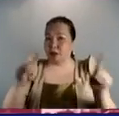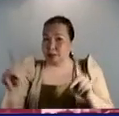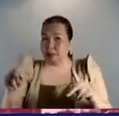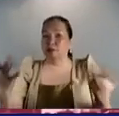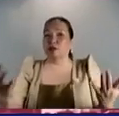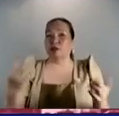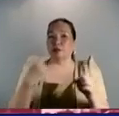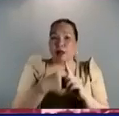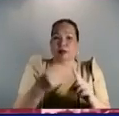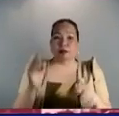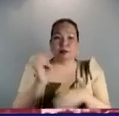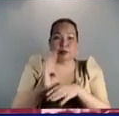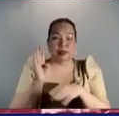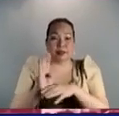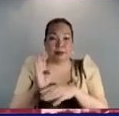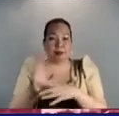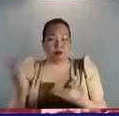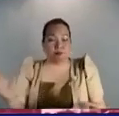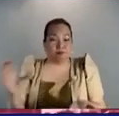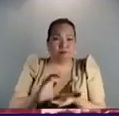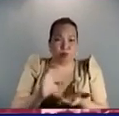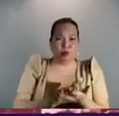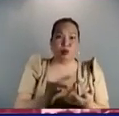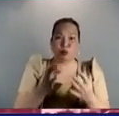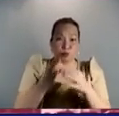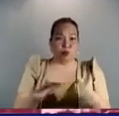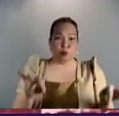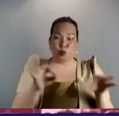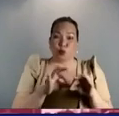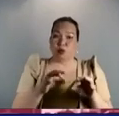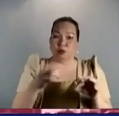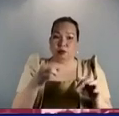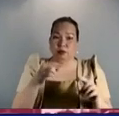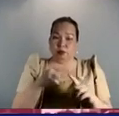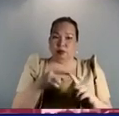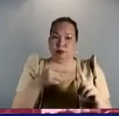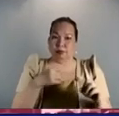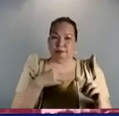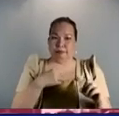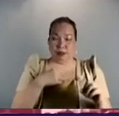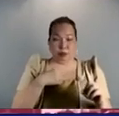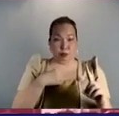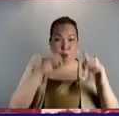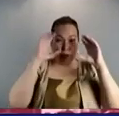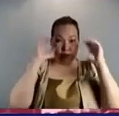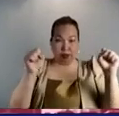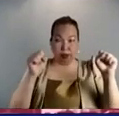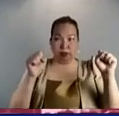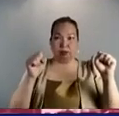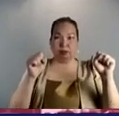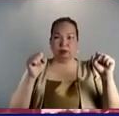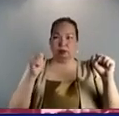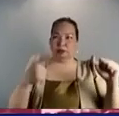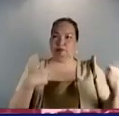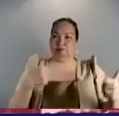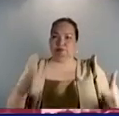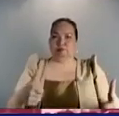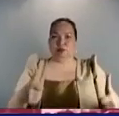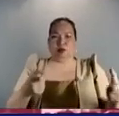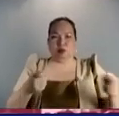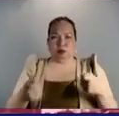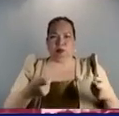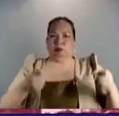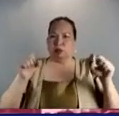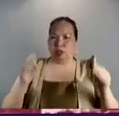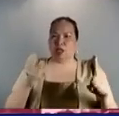So importante po 'to, no, na meron kang ganung klaseng political capital. and that you enjoy the support of the majority.